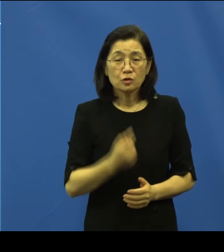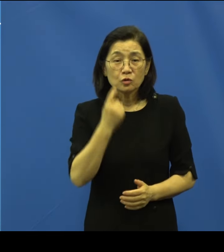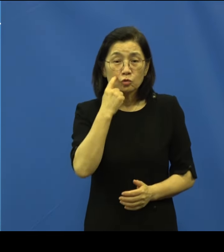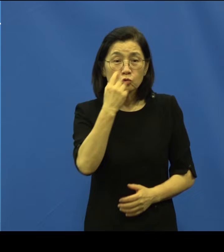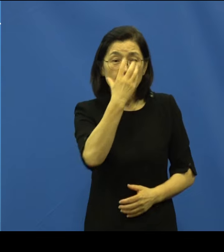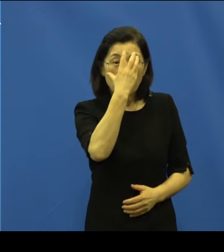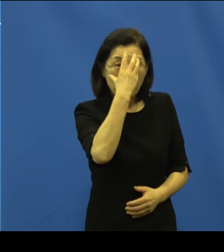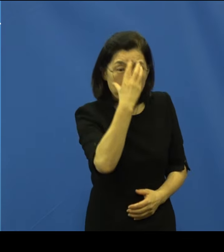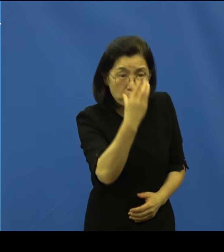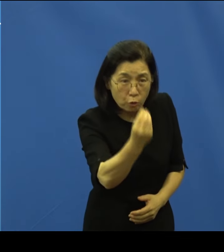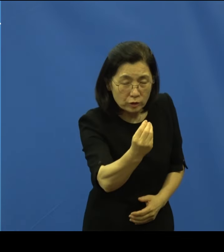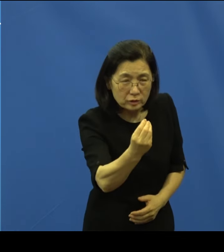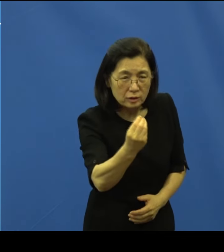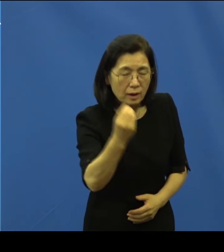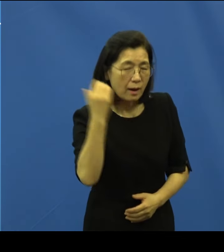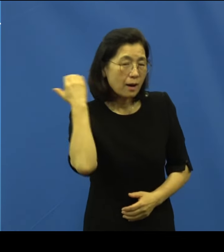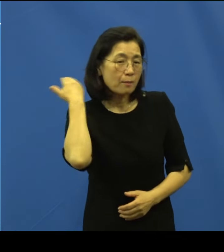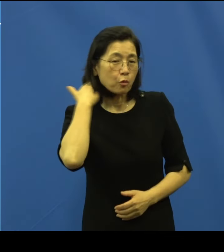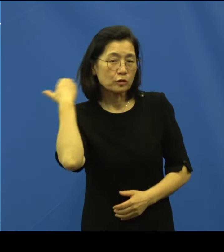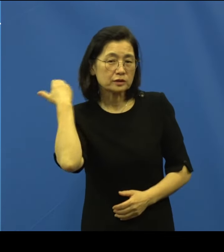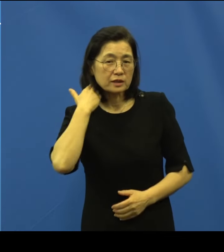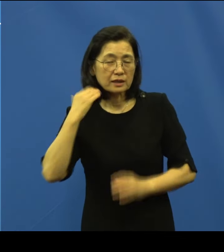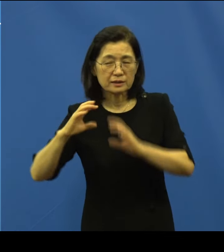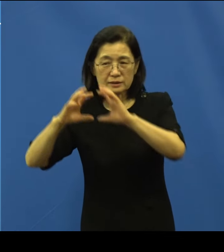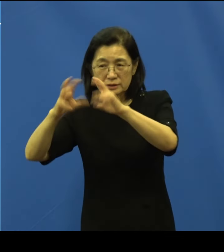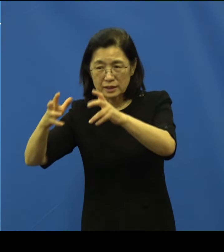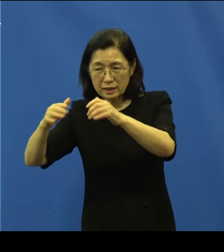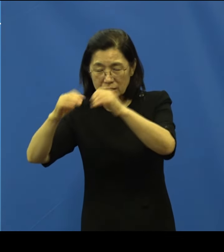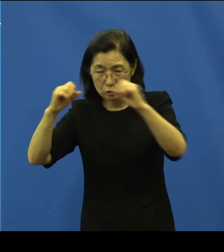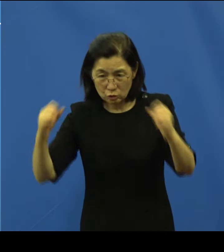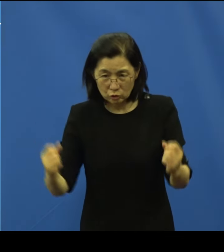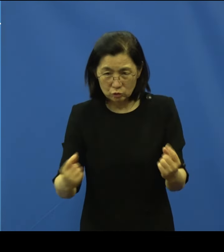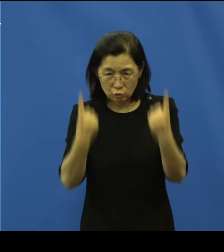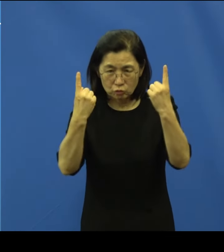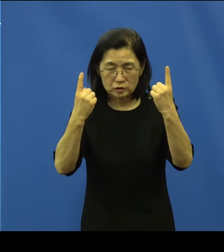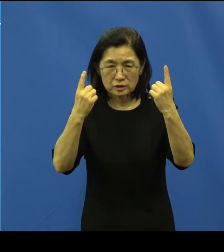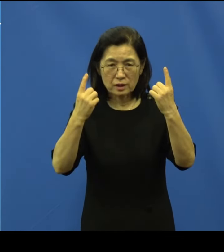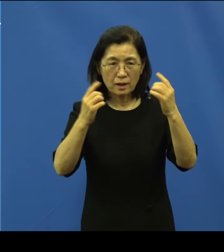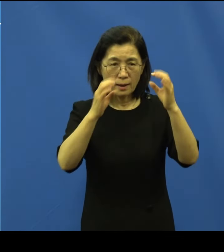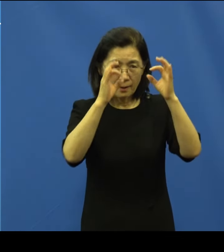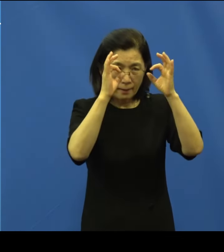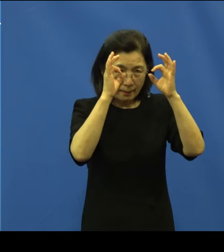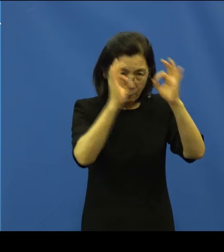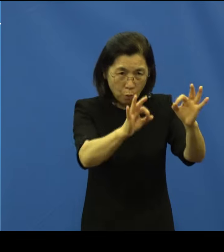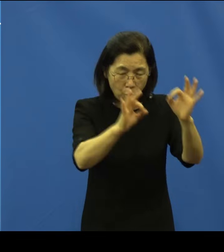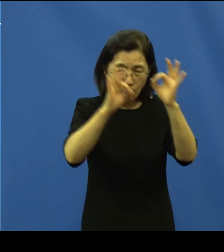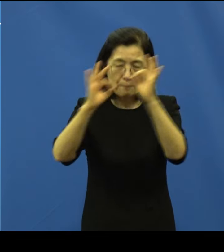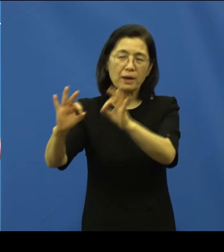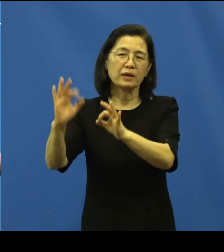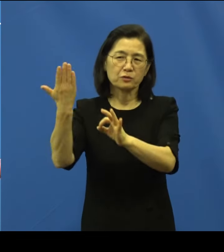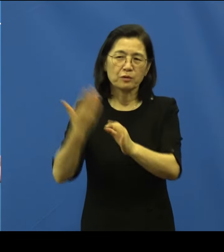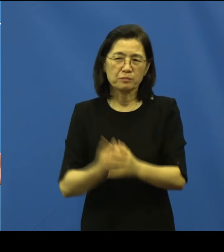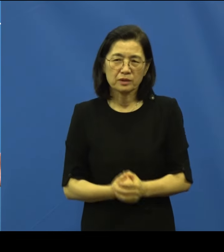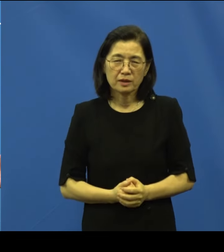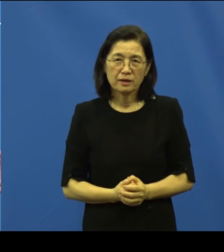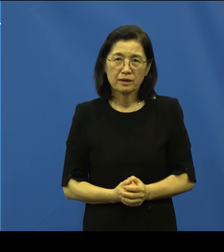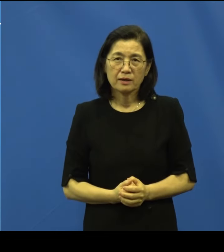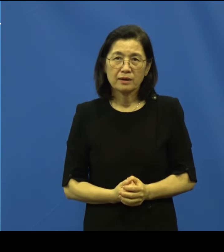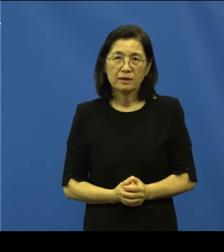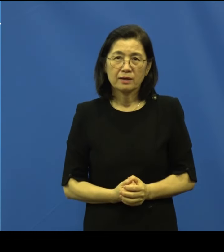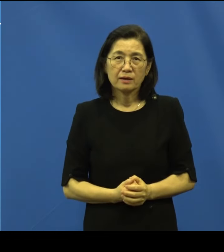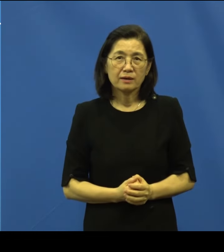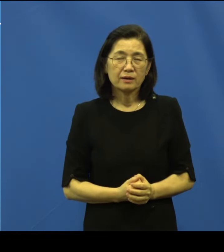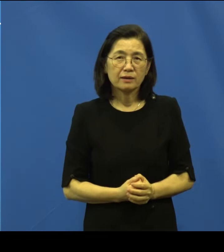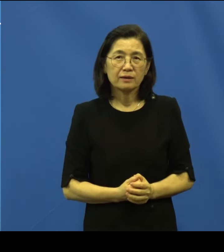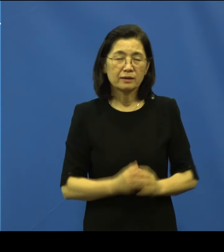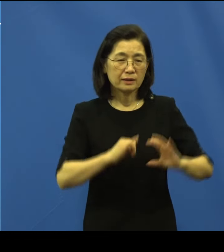세계와 현실을 넘어선 세계를 동시에 볼 수 있어야 돼요. 육 안으로 있는 현실의 세계도 못 보면 안 되죠. 여러분, 내